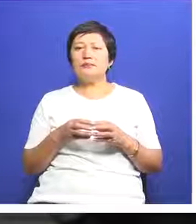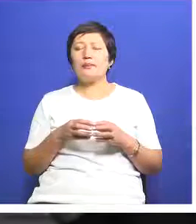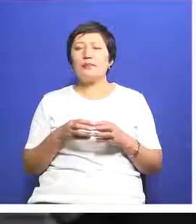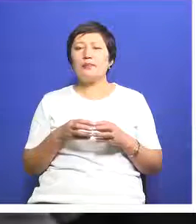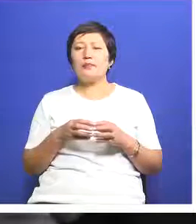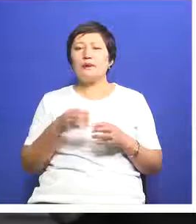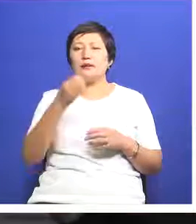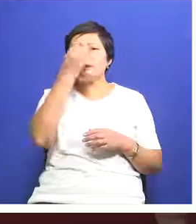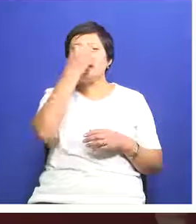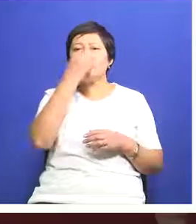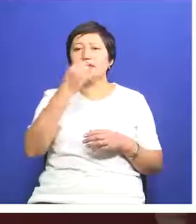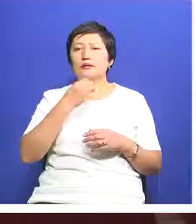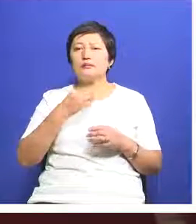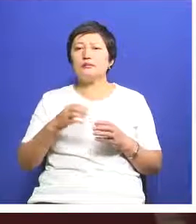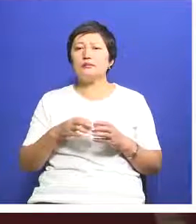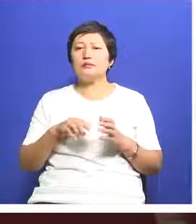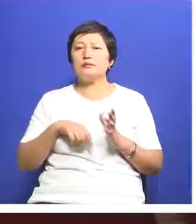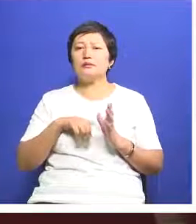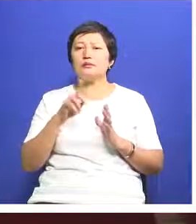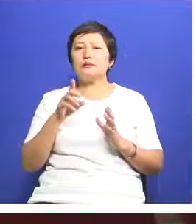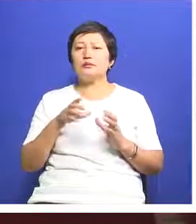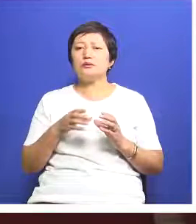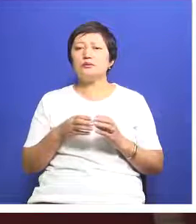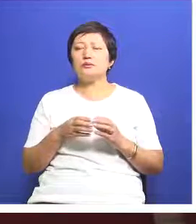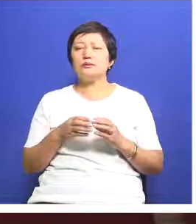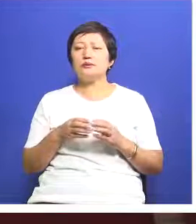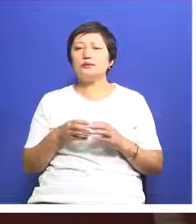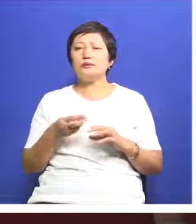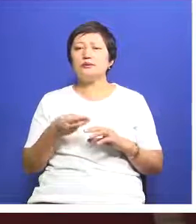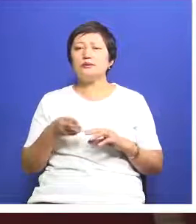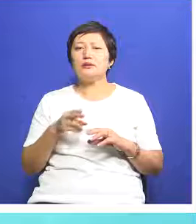Бақ, рахмет айтан айын, өркен өзі.